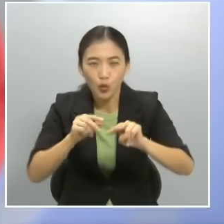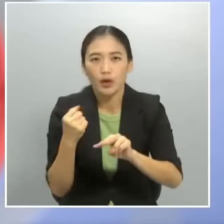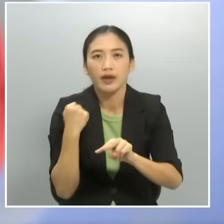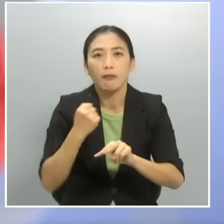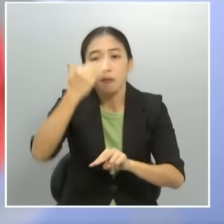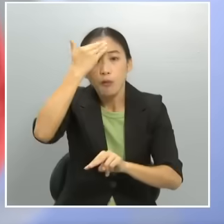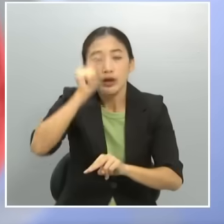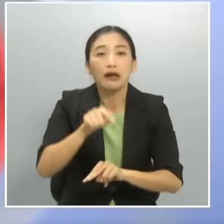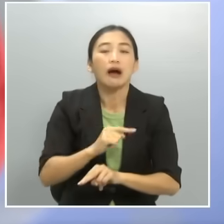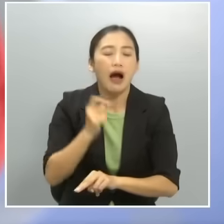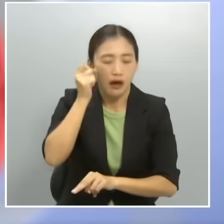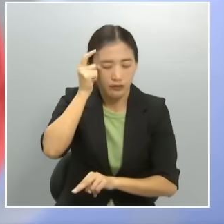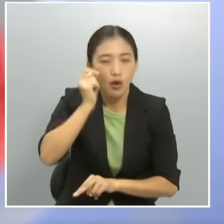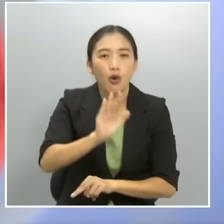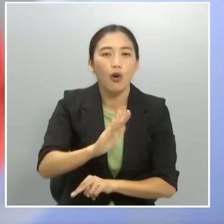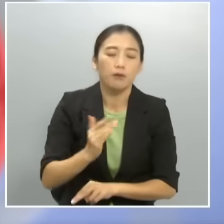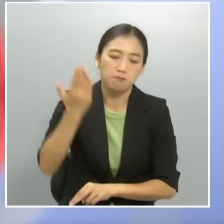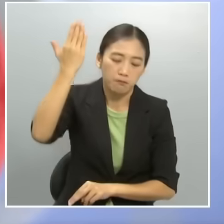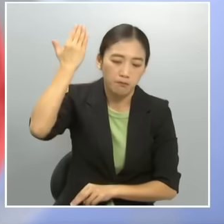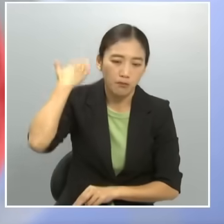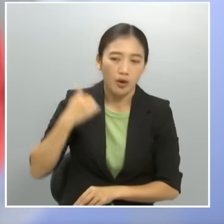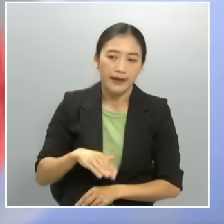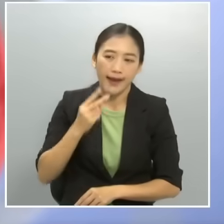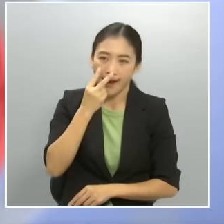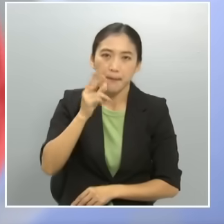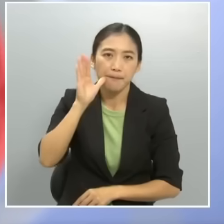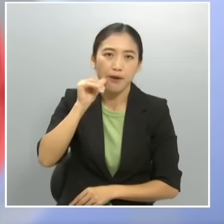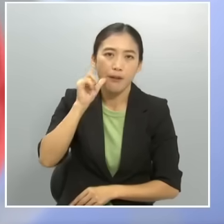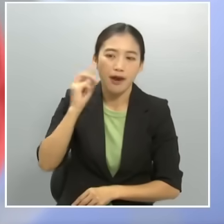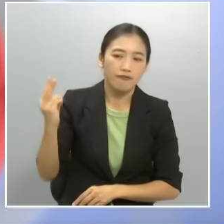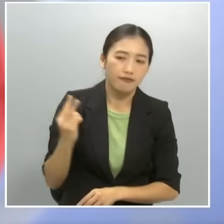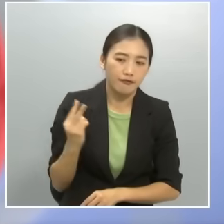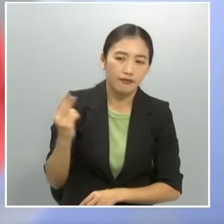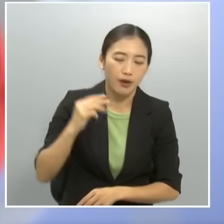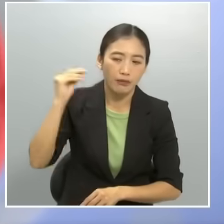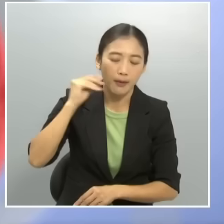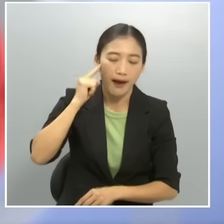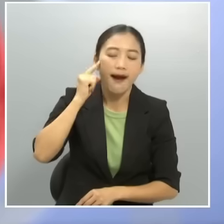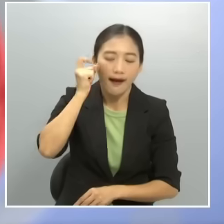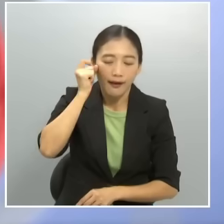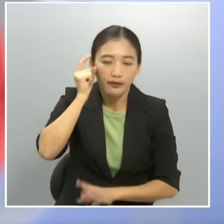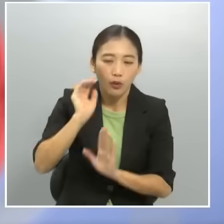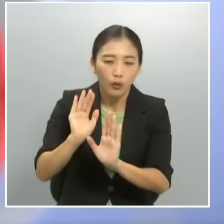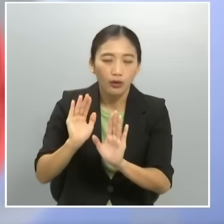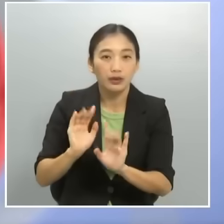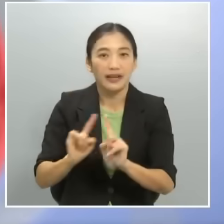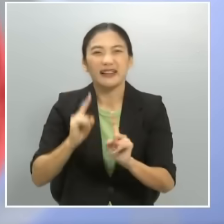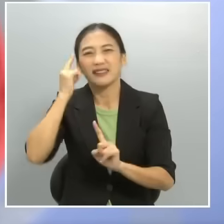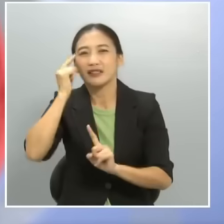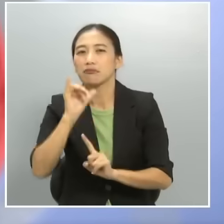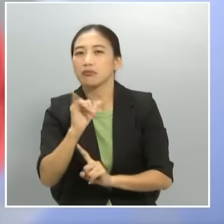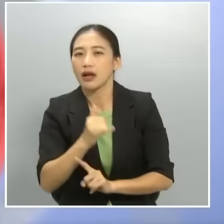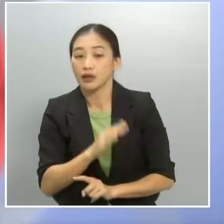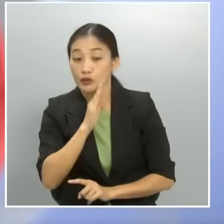พ่อจ๋าพ่อจ๋าใช่ไหมเออแต่อาจจะต้องแบบพอเห็นไม่เห็นแม่มาอาจจะต้องเช็คทางแม่ด้วยต้องโทรถามแม่นิดนึงคุณแม่ให้คุณพ่อมารับหรือเปล่